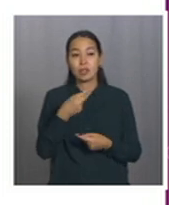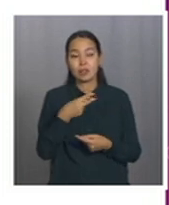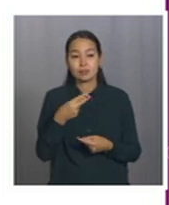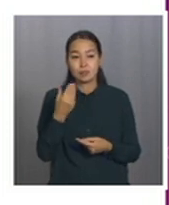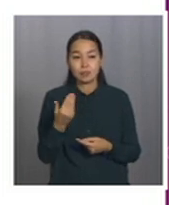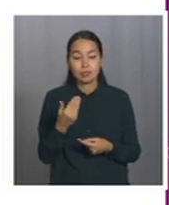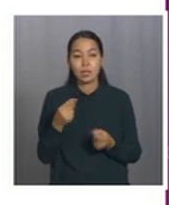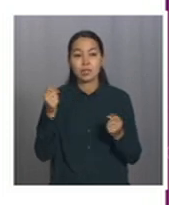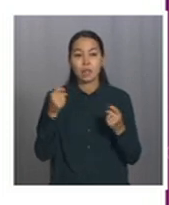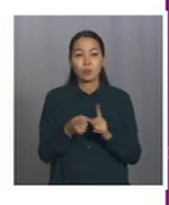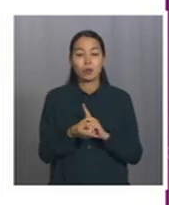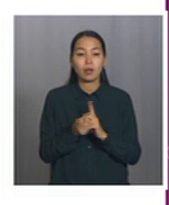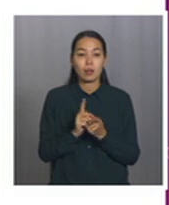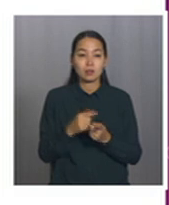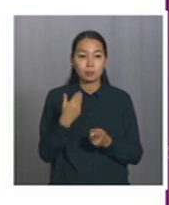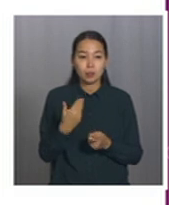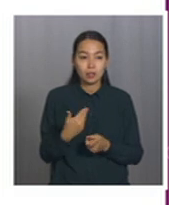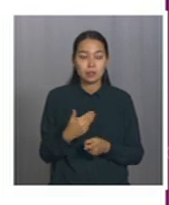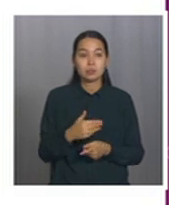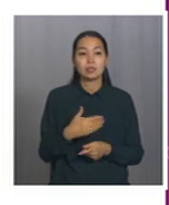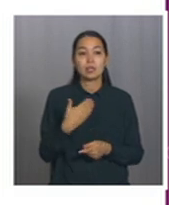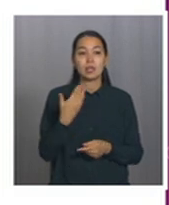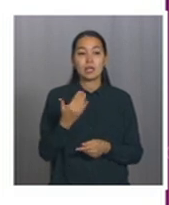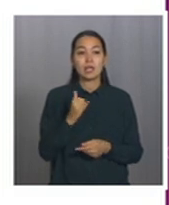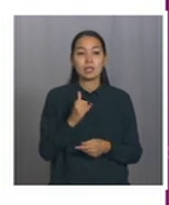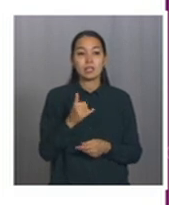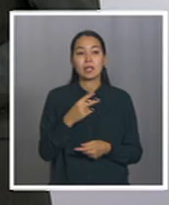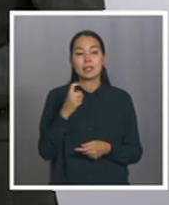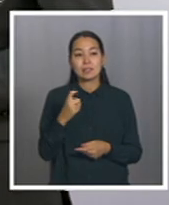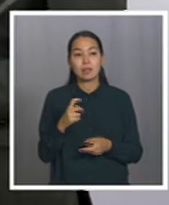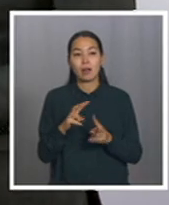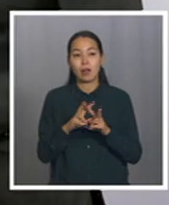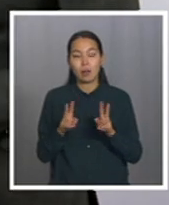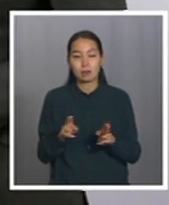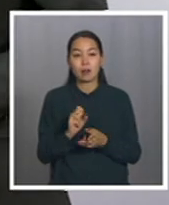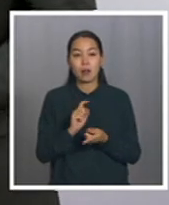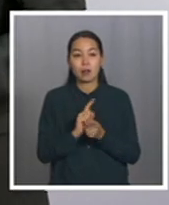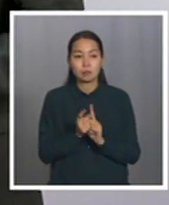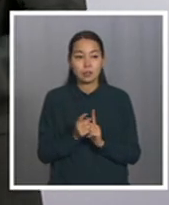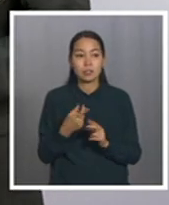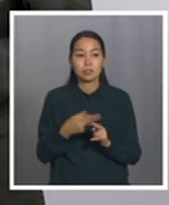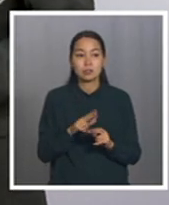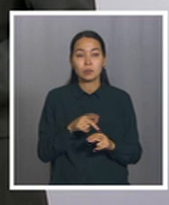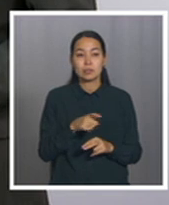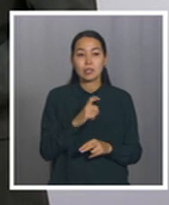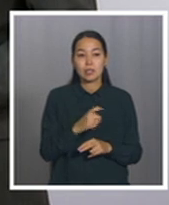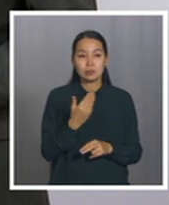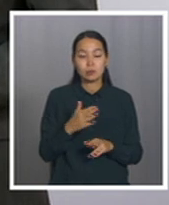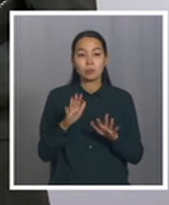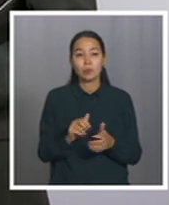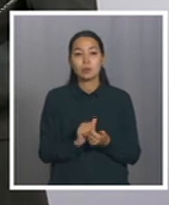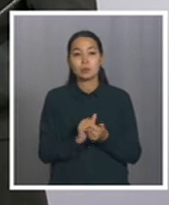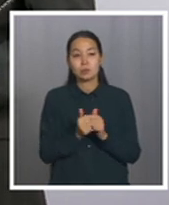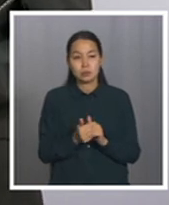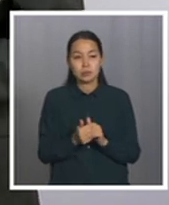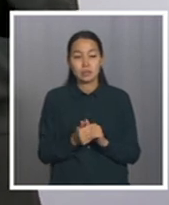тәуелді айнымалыны y аргументті x арқылы алмастырамыз. Яғни x пен y-тің орнын алмастыру арқылы